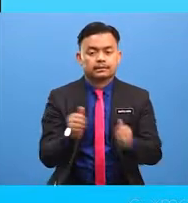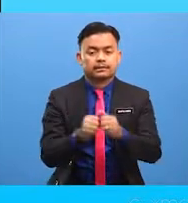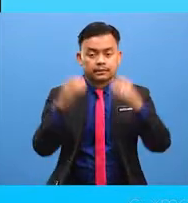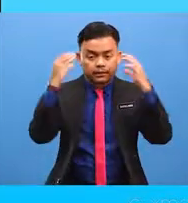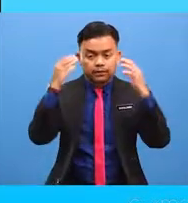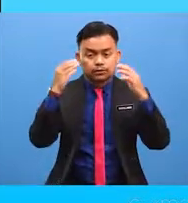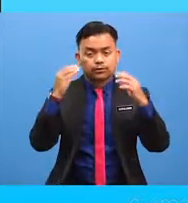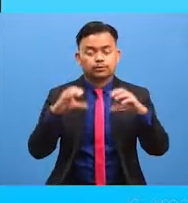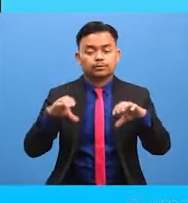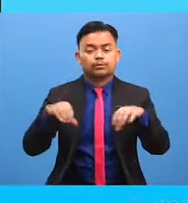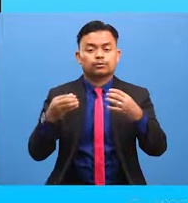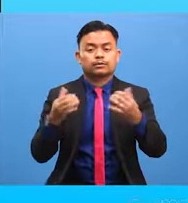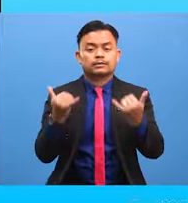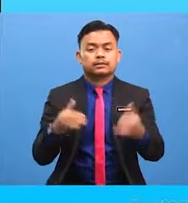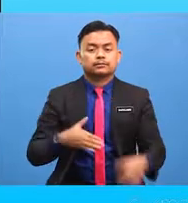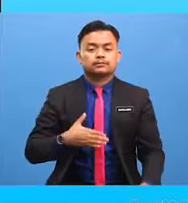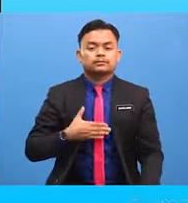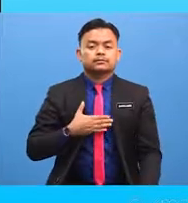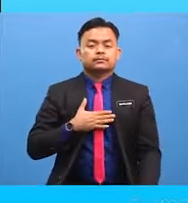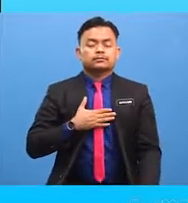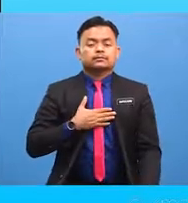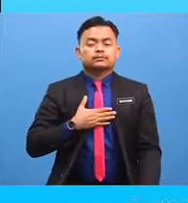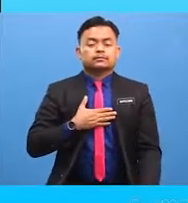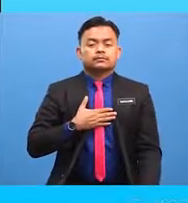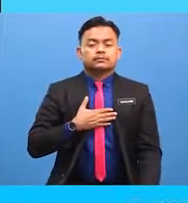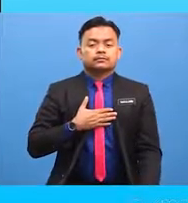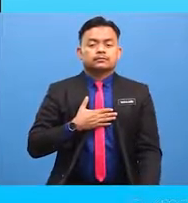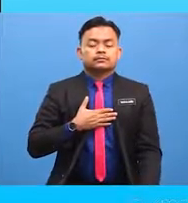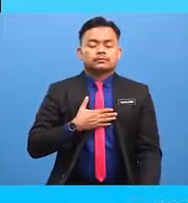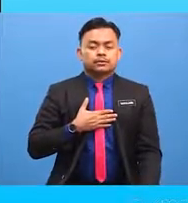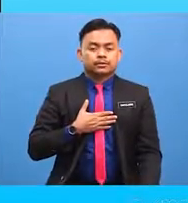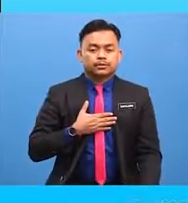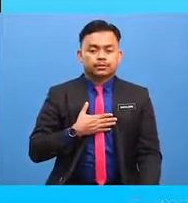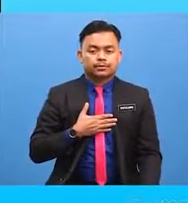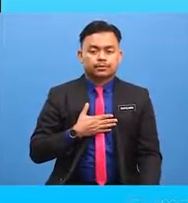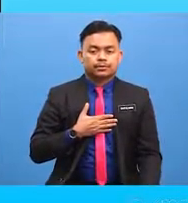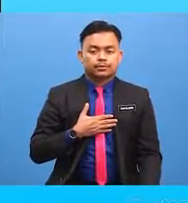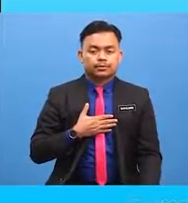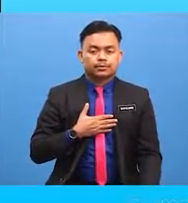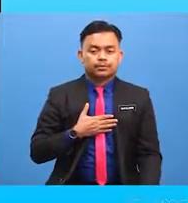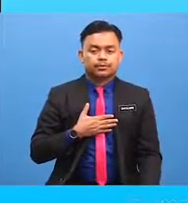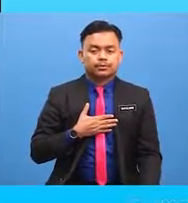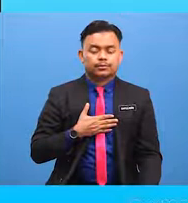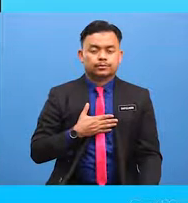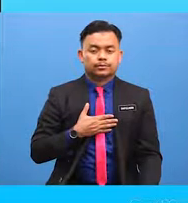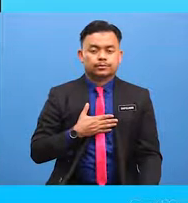sekarang. Tarik nafas, hembus nafas.